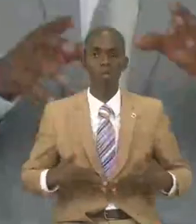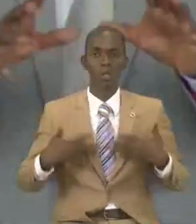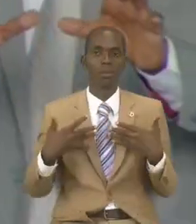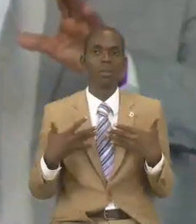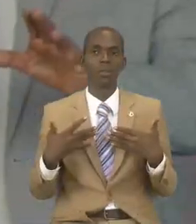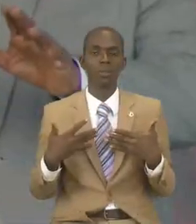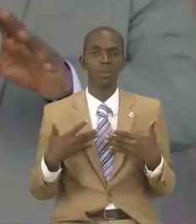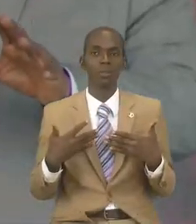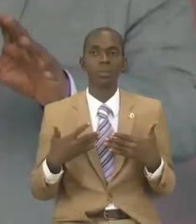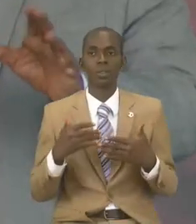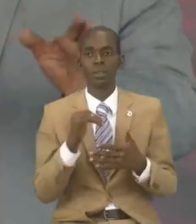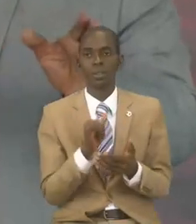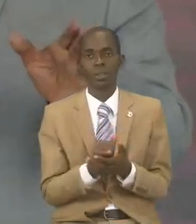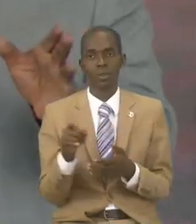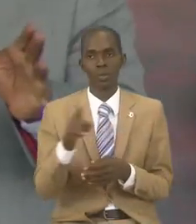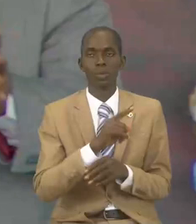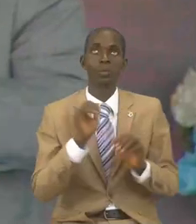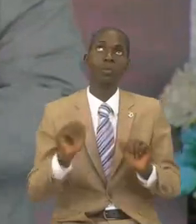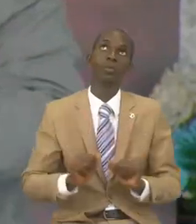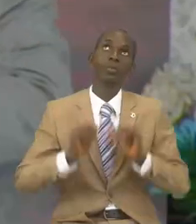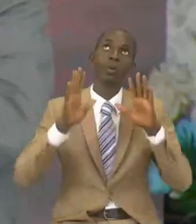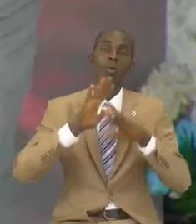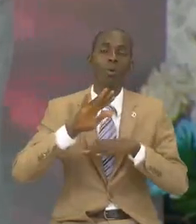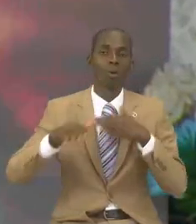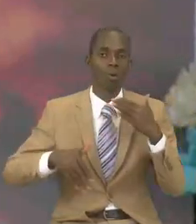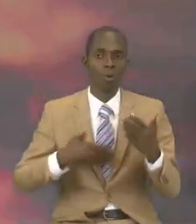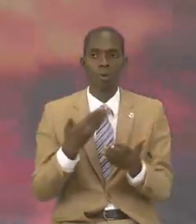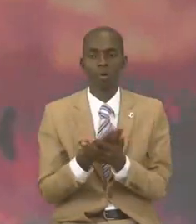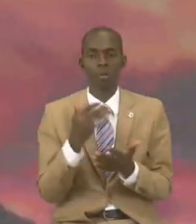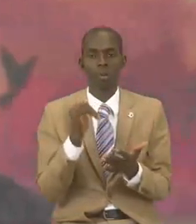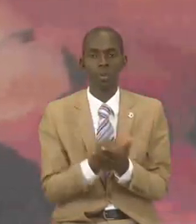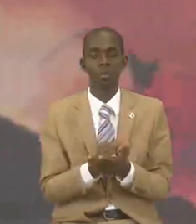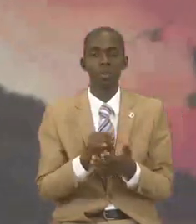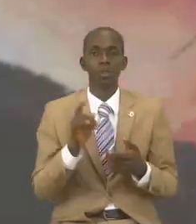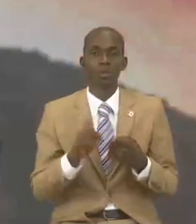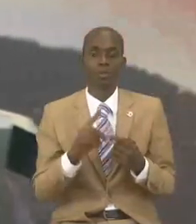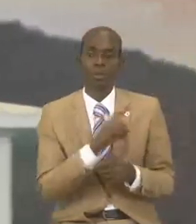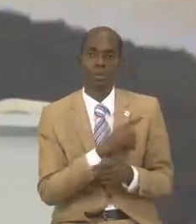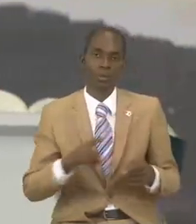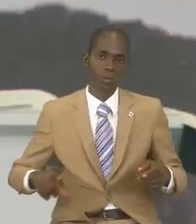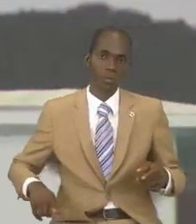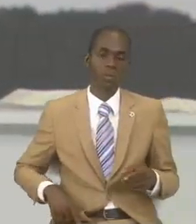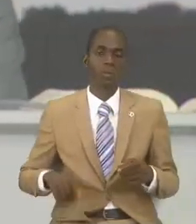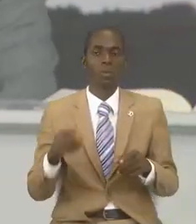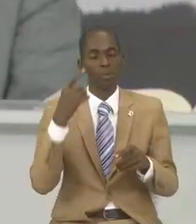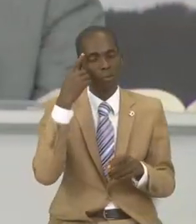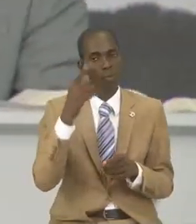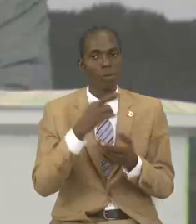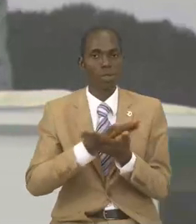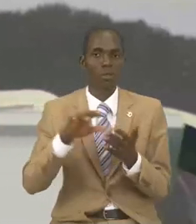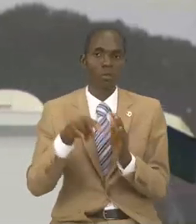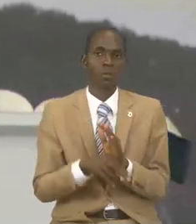décisions, vous devez soumettre cela, tous ses membres, comme des instruments de justice.